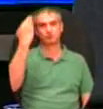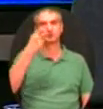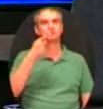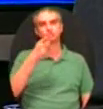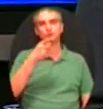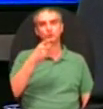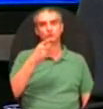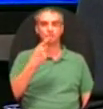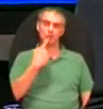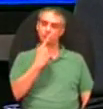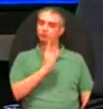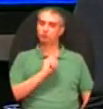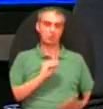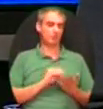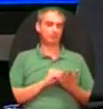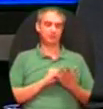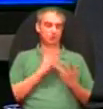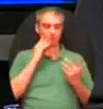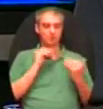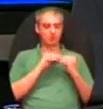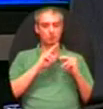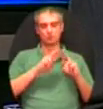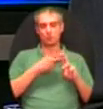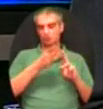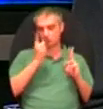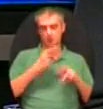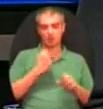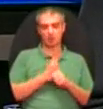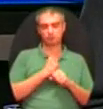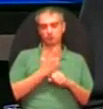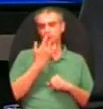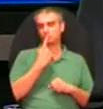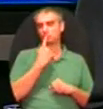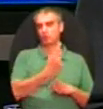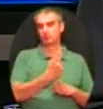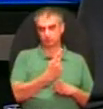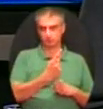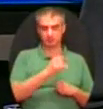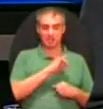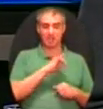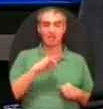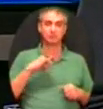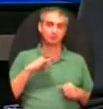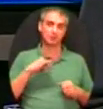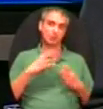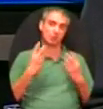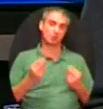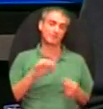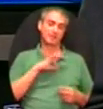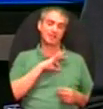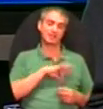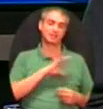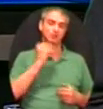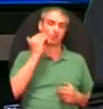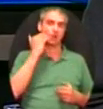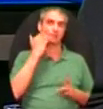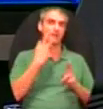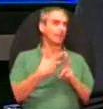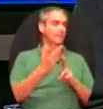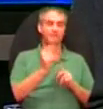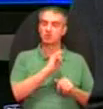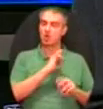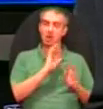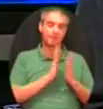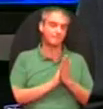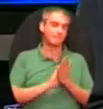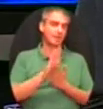שהוא טוען שהוא לא זקוק לתאום בינלאומי, אלא הוא יכול לעשות כל דבר באופן עצמאי, לטובת האינטרס של אמריקה בלבד, ולא מעניין